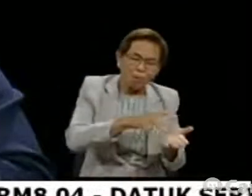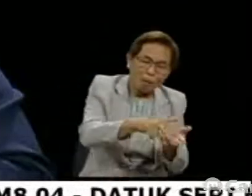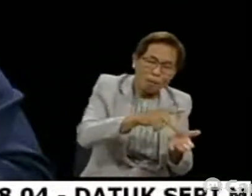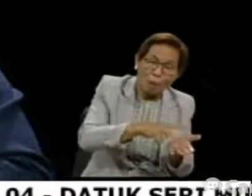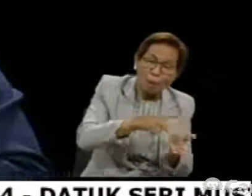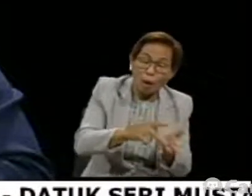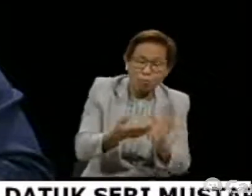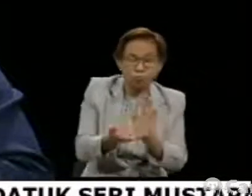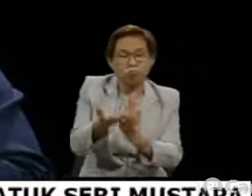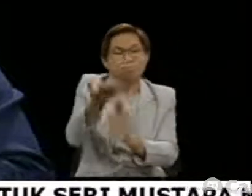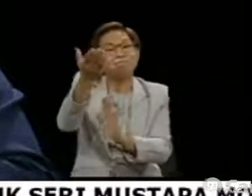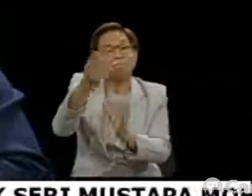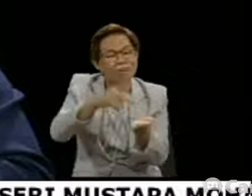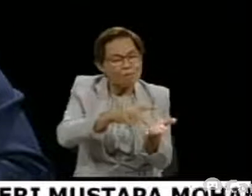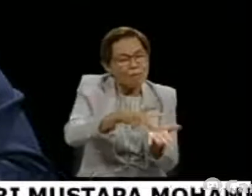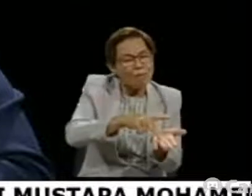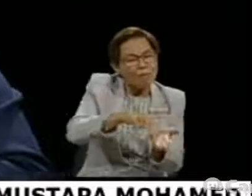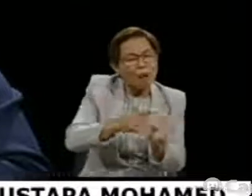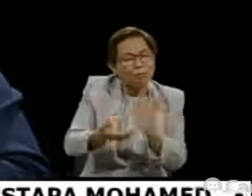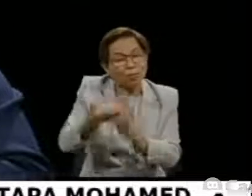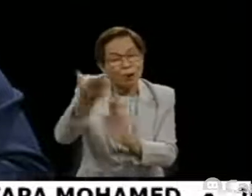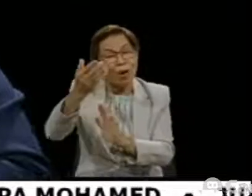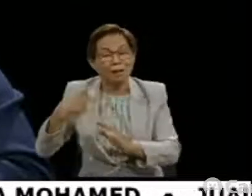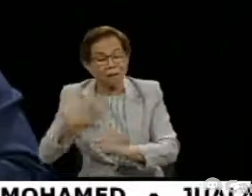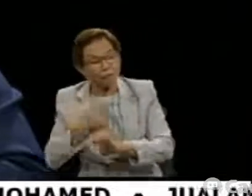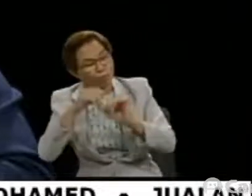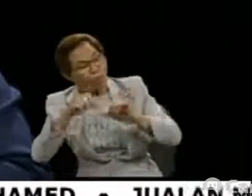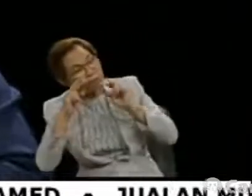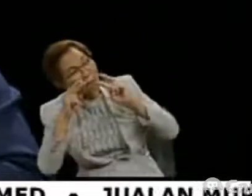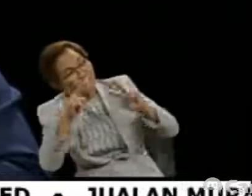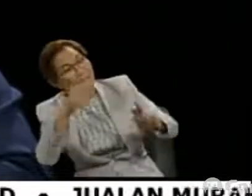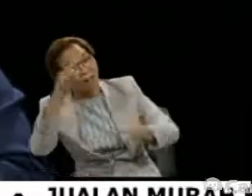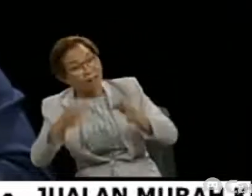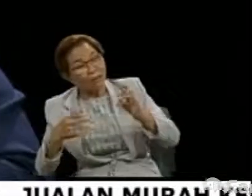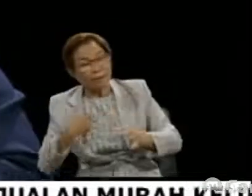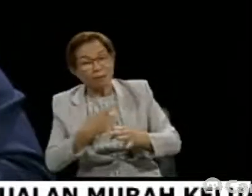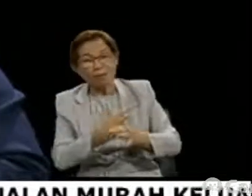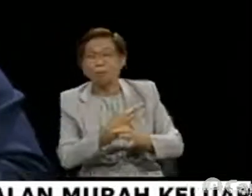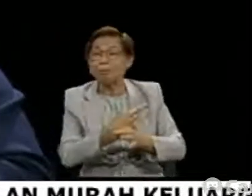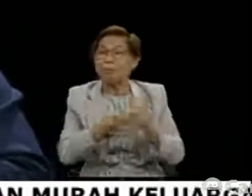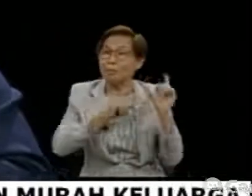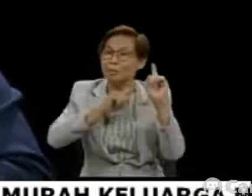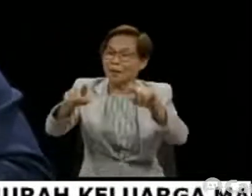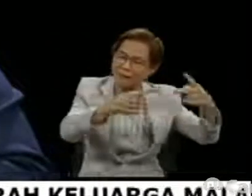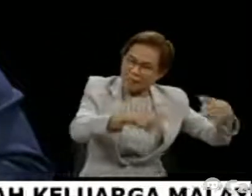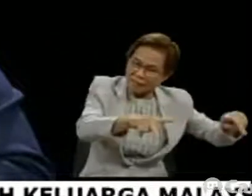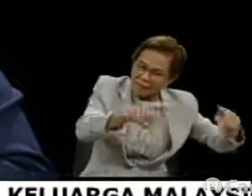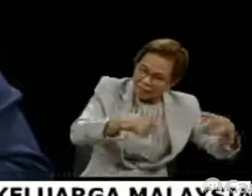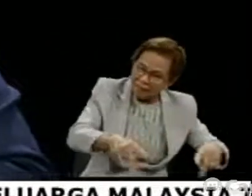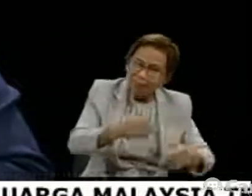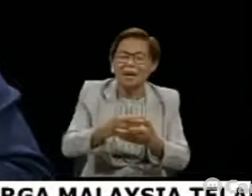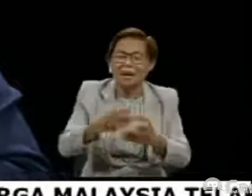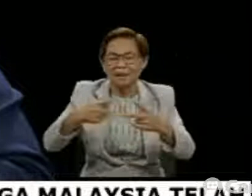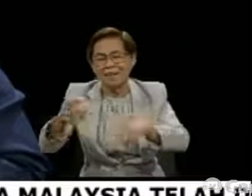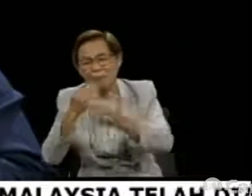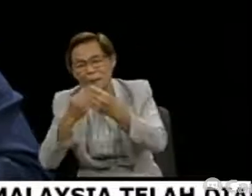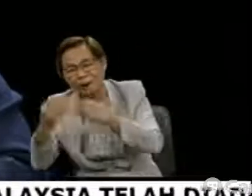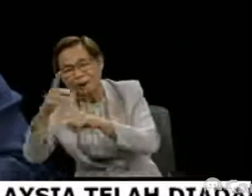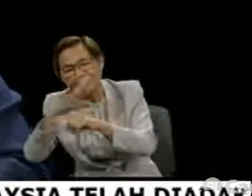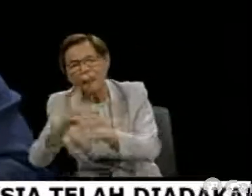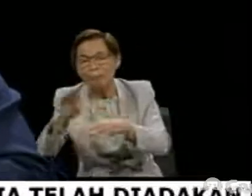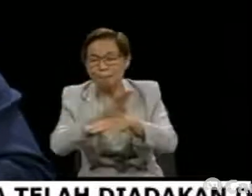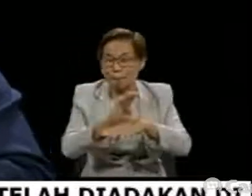pun selanjutnya naik Adam ditetapkan lihat kalau kita pergi ke kedai kira-kira makan teman itu bisa